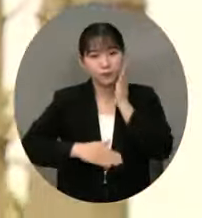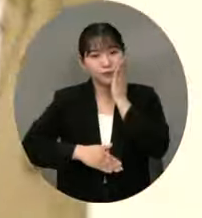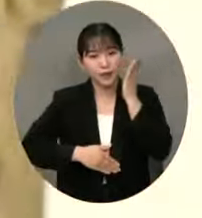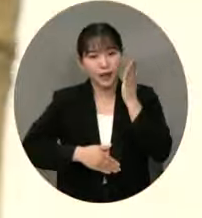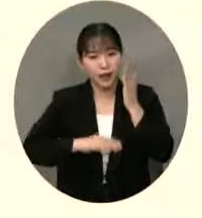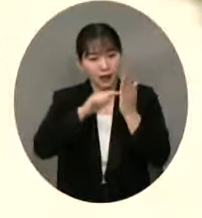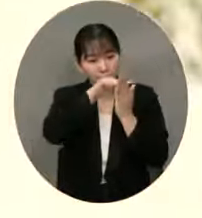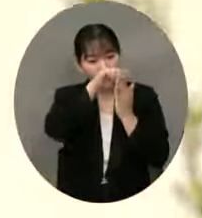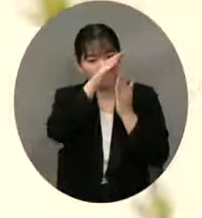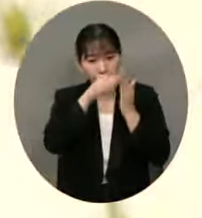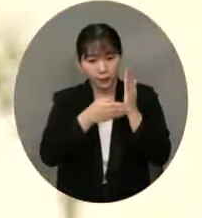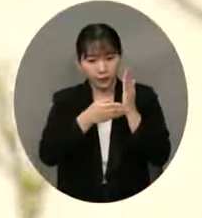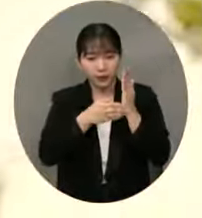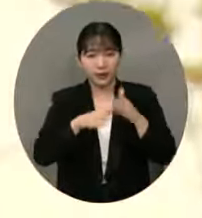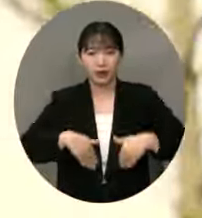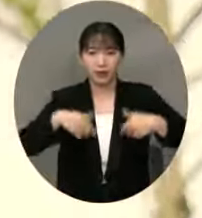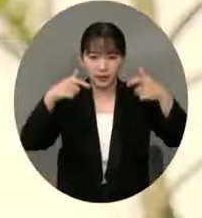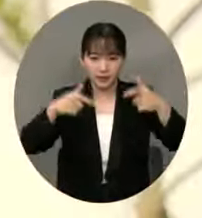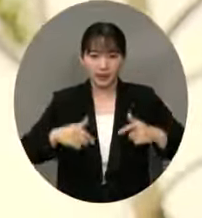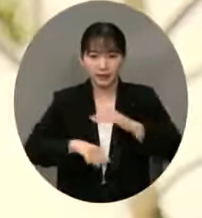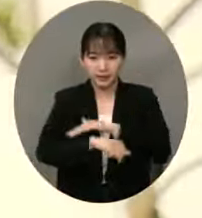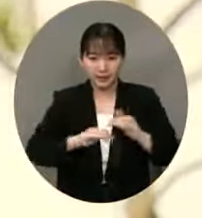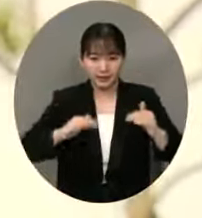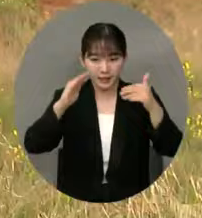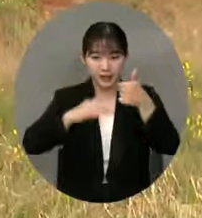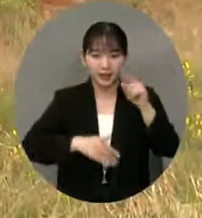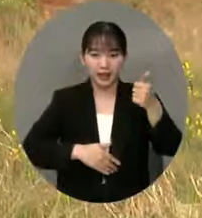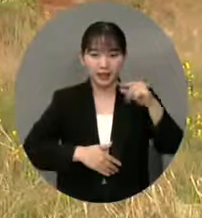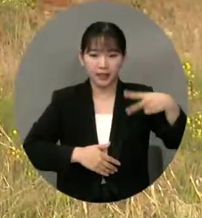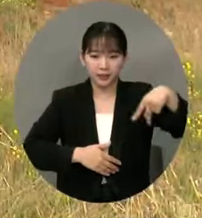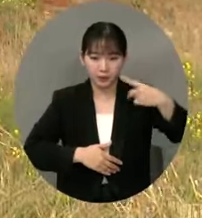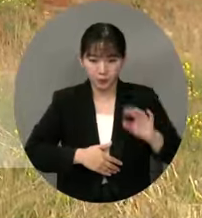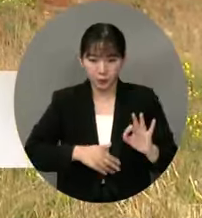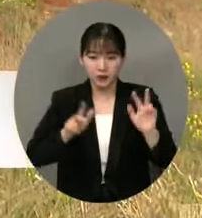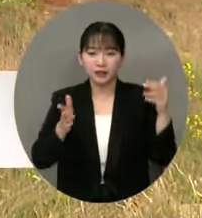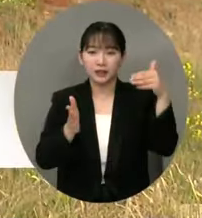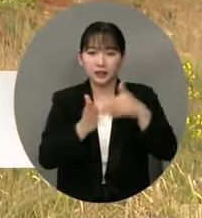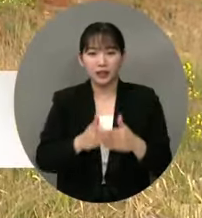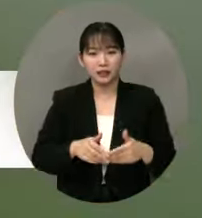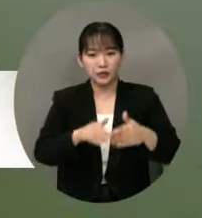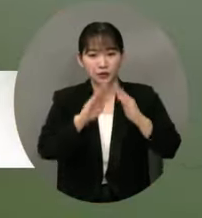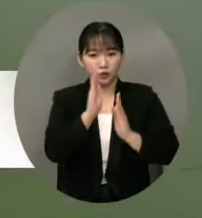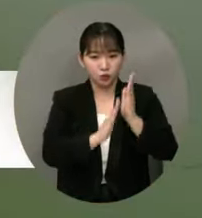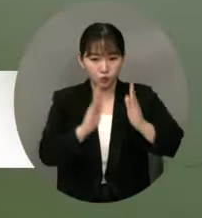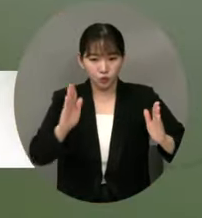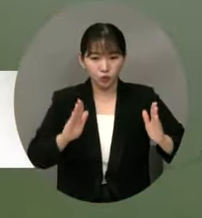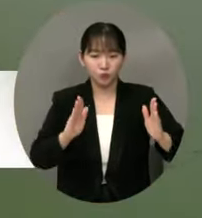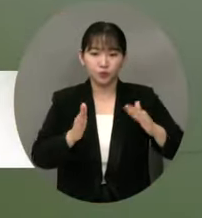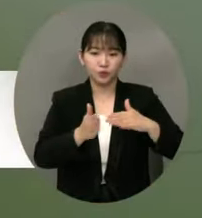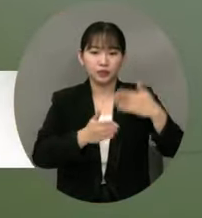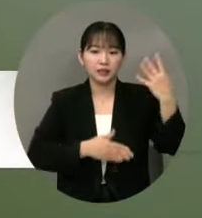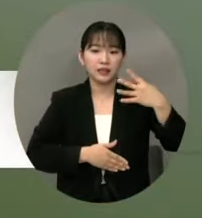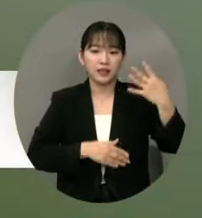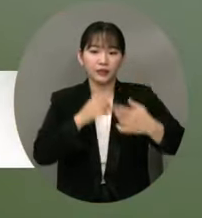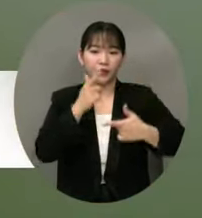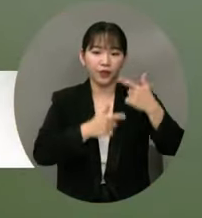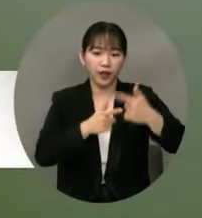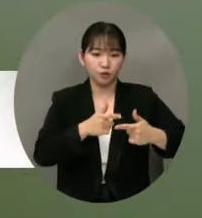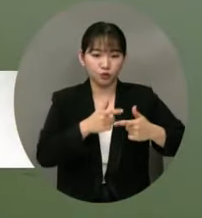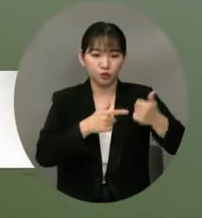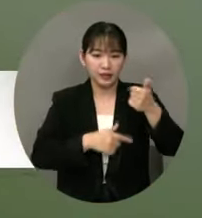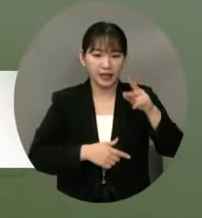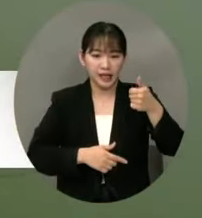동그랗고 남부지방에서 잘 자라는 나한송입니다. 지금까지 조성된 이 숲은 모두 4천여 그루의